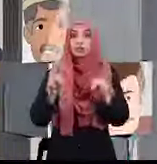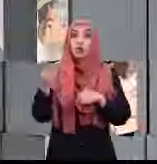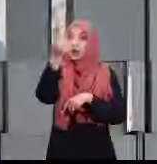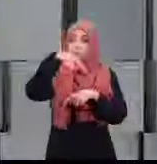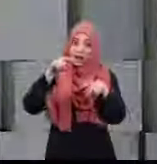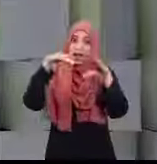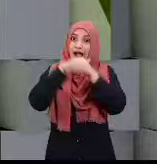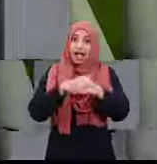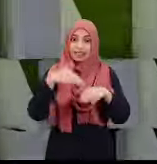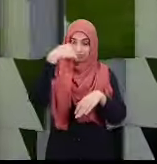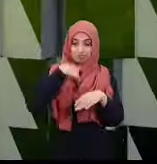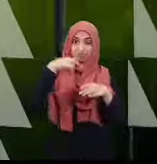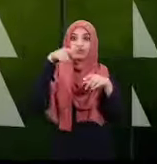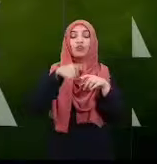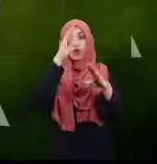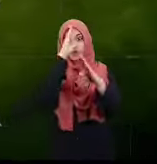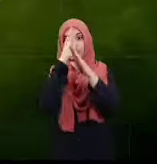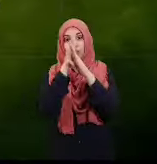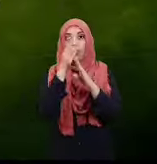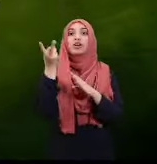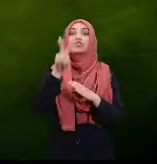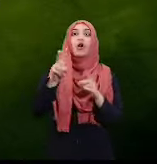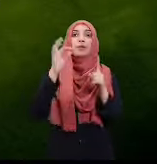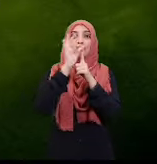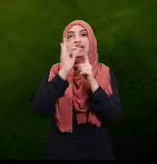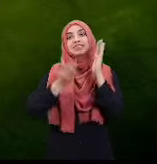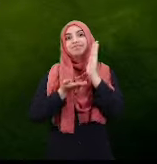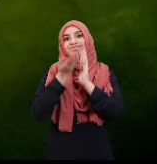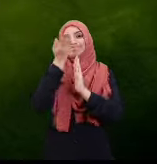की तामीर व तरक्की में अपना किरदार अदा कर सके।